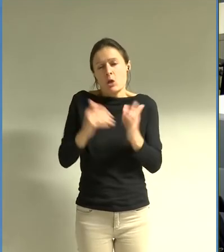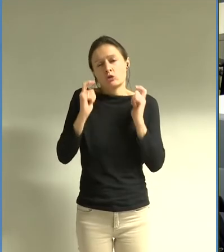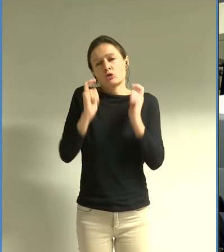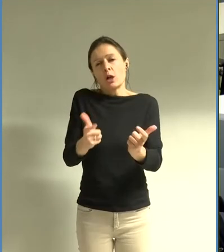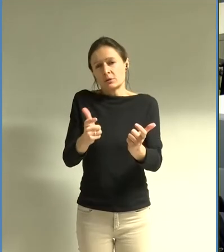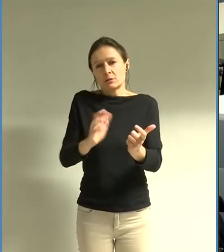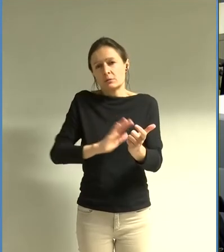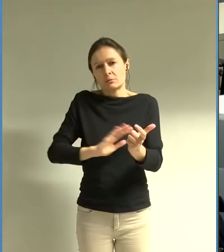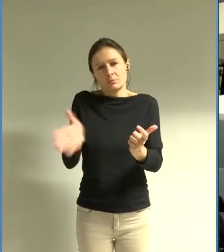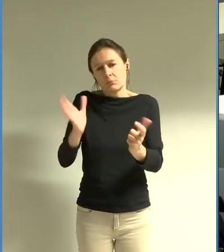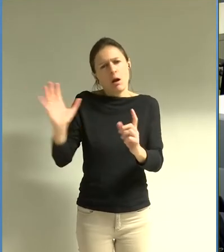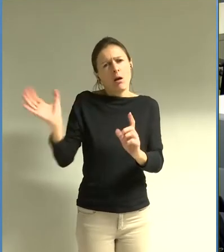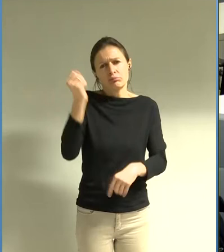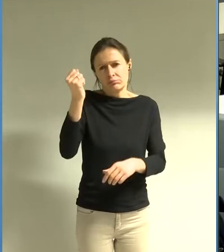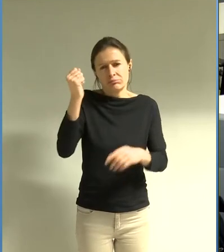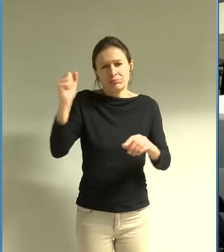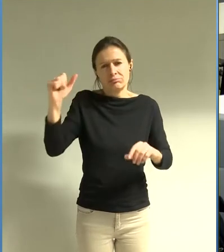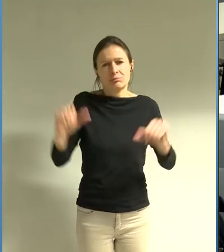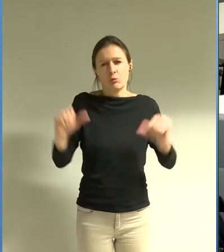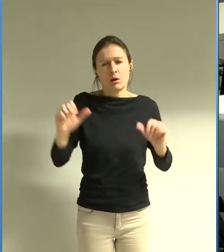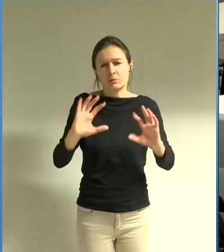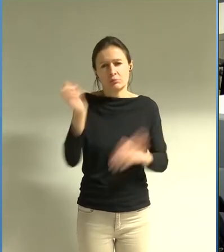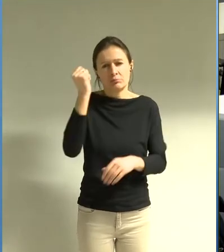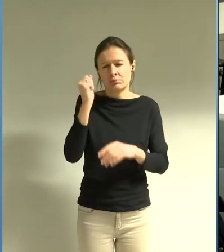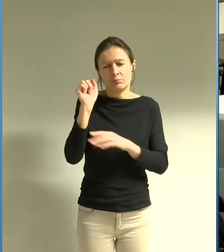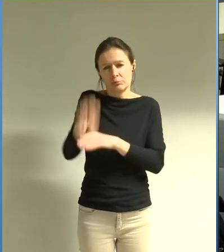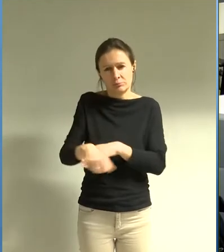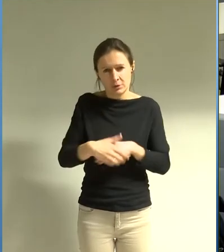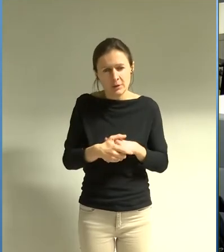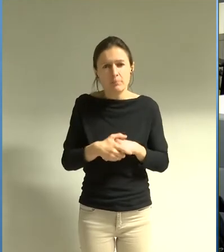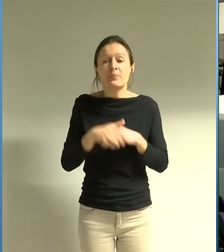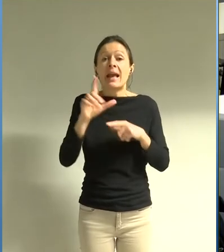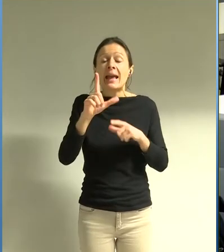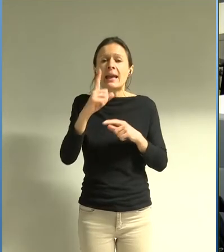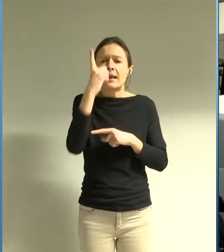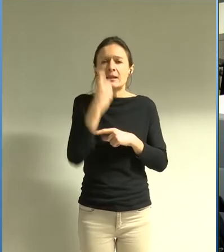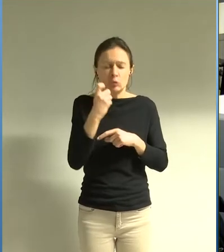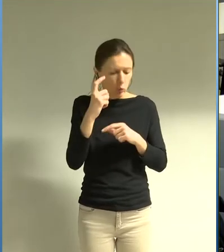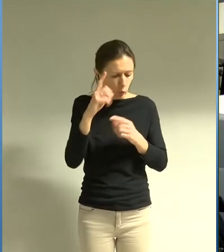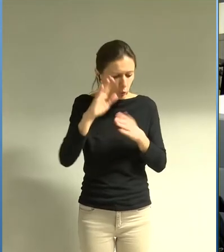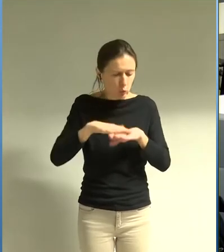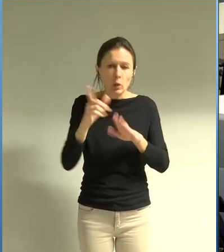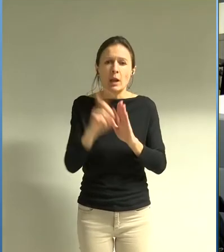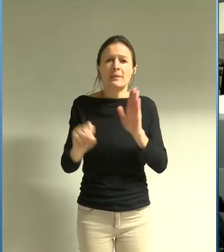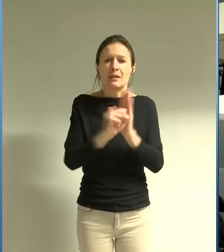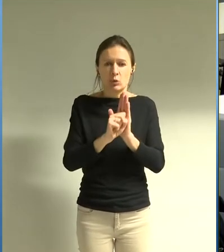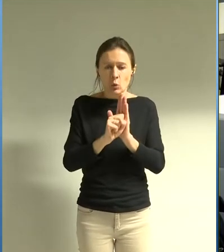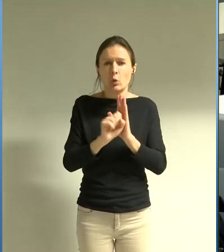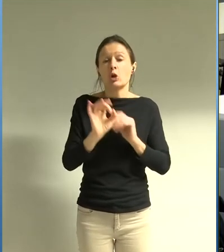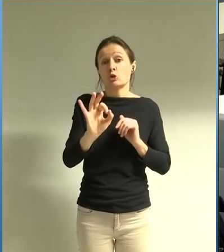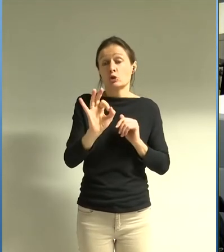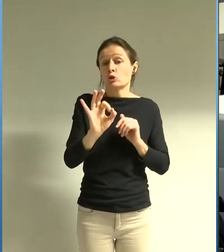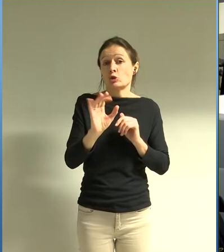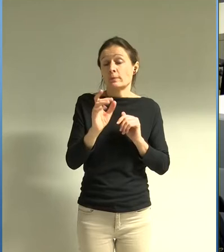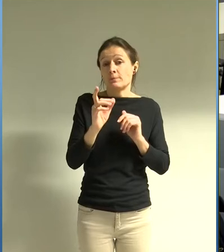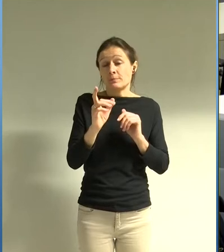emporter cette mise en concurrence et sur la labellisation pardon donc la labellisation c'est bien l'état qui